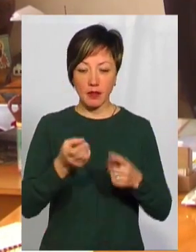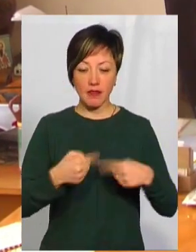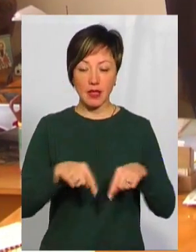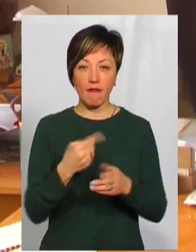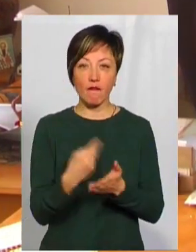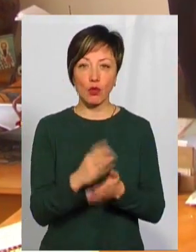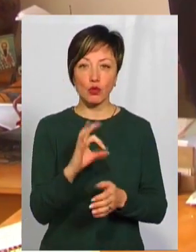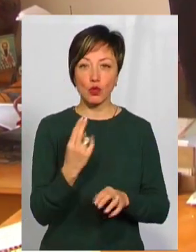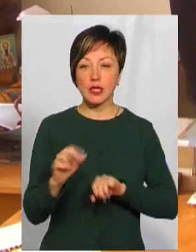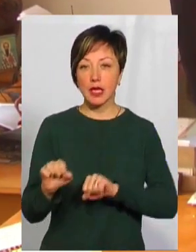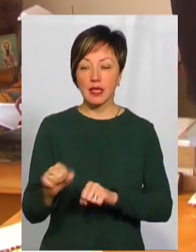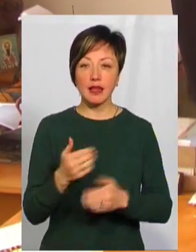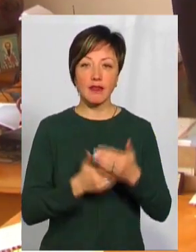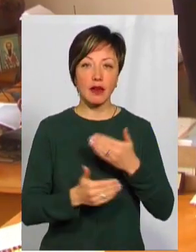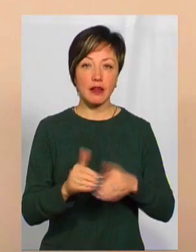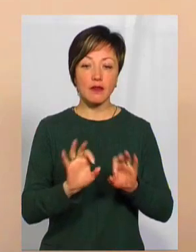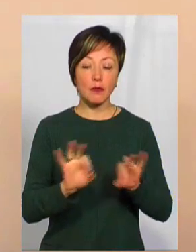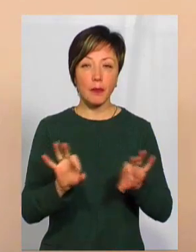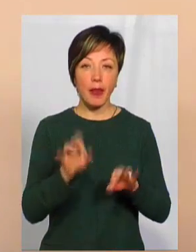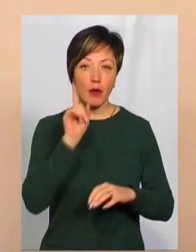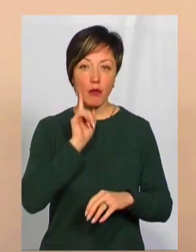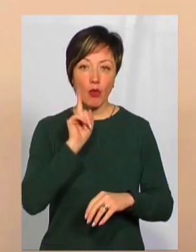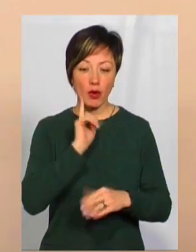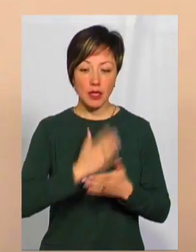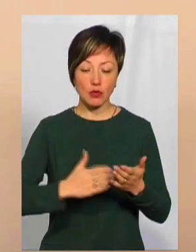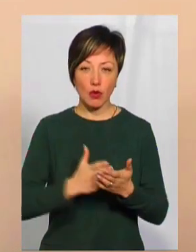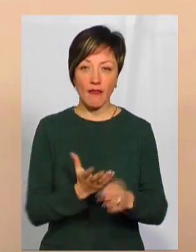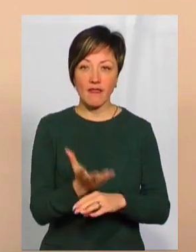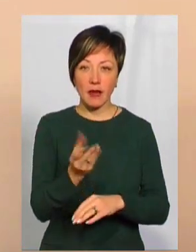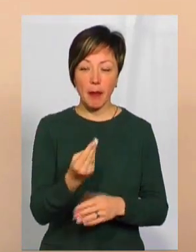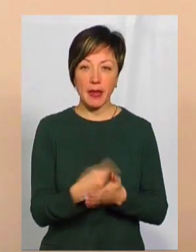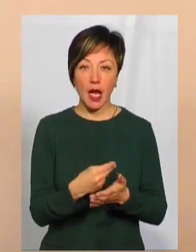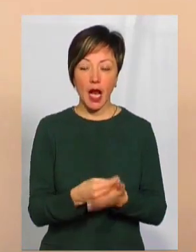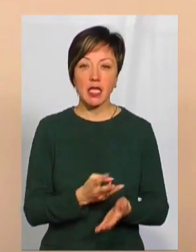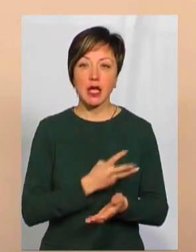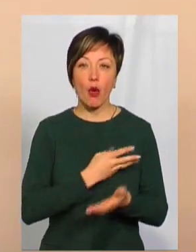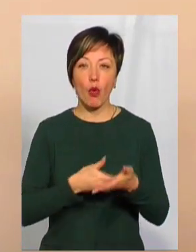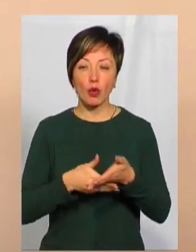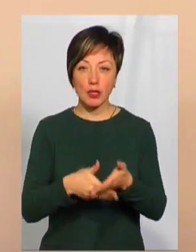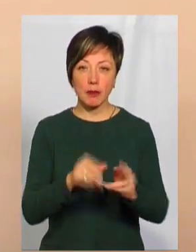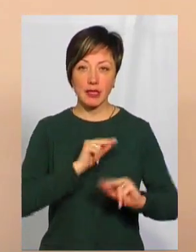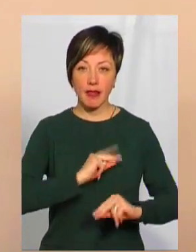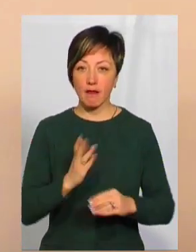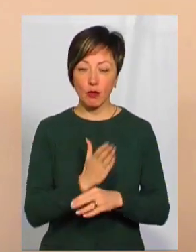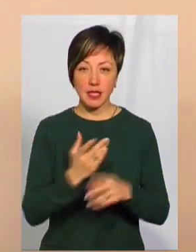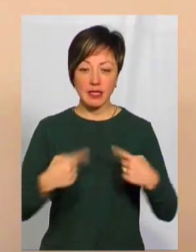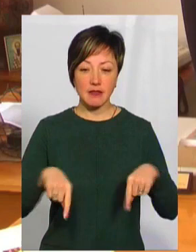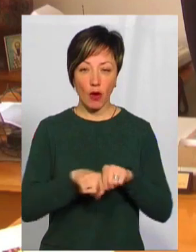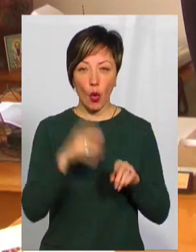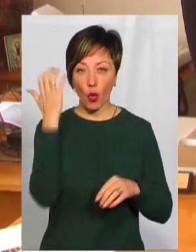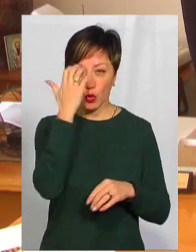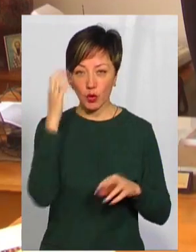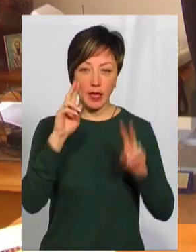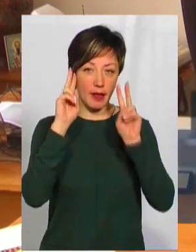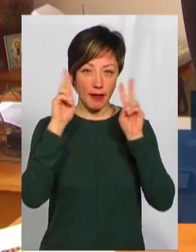соцзахисту інвалідів Василь Карапазюк розповідає, допоки про скасування виплат матеріального заохочення для працівників невиробничої сфери УТОС в області нічого не відомо.